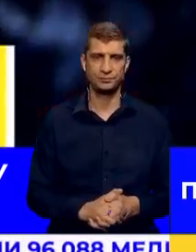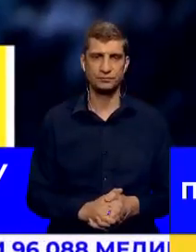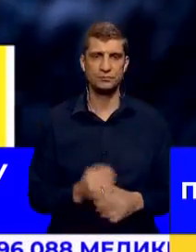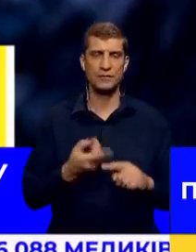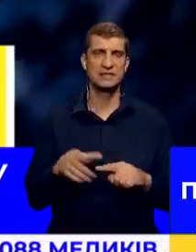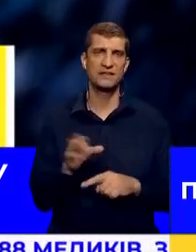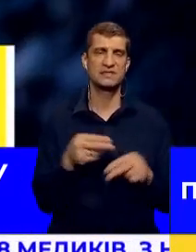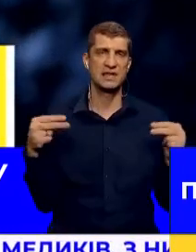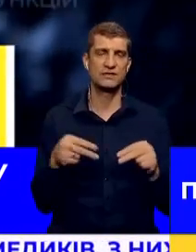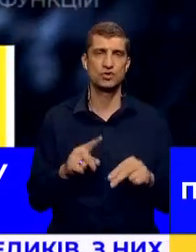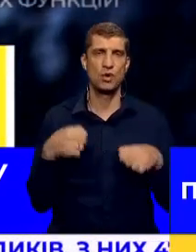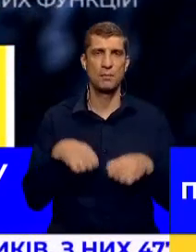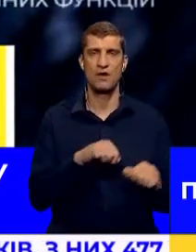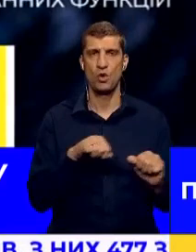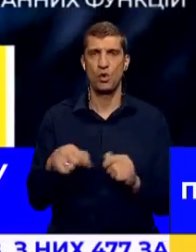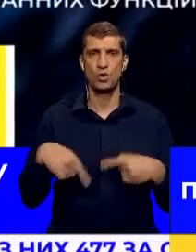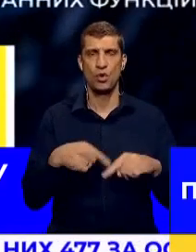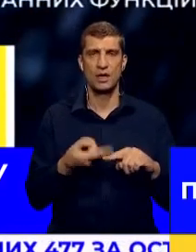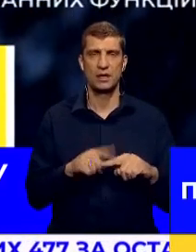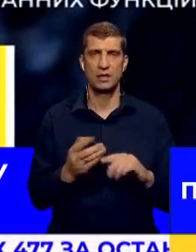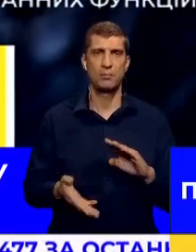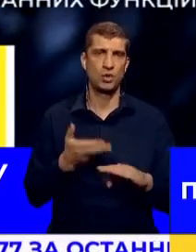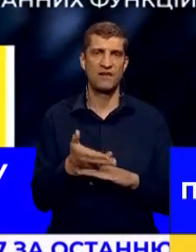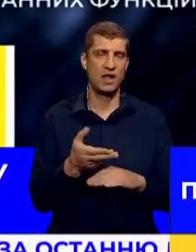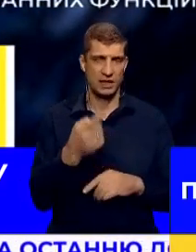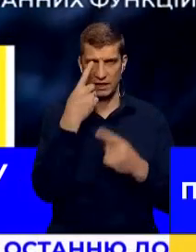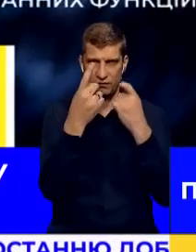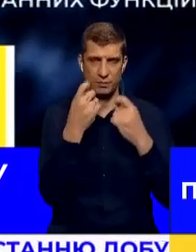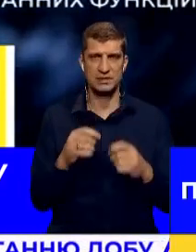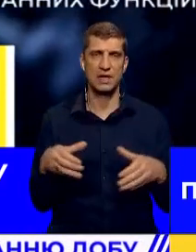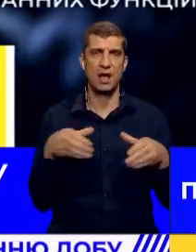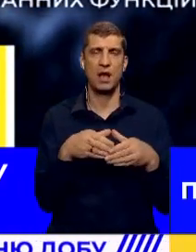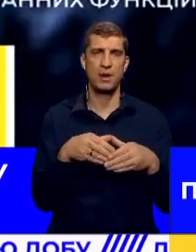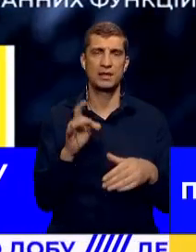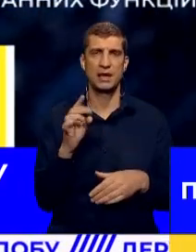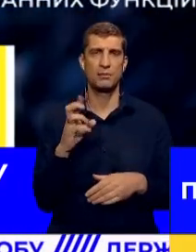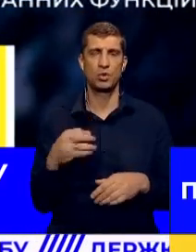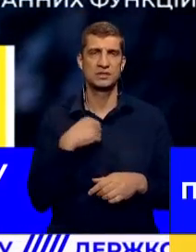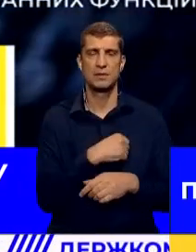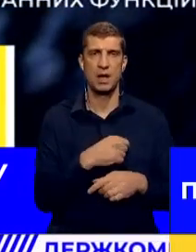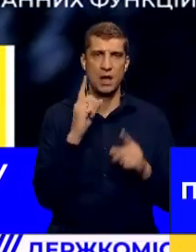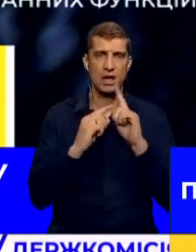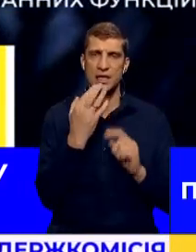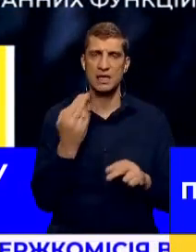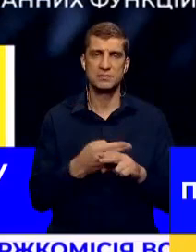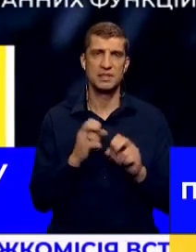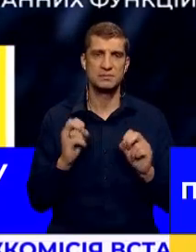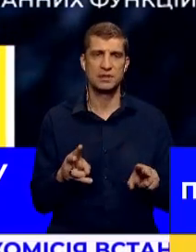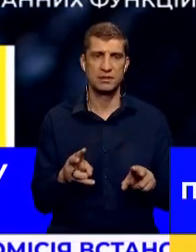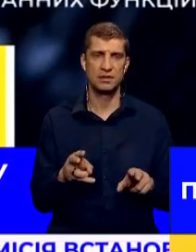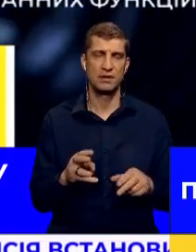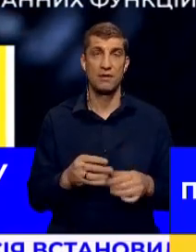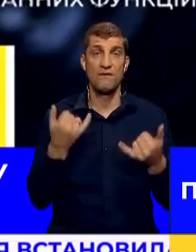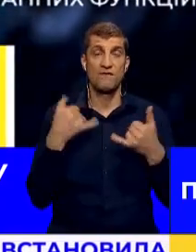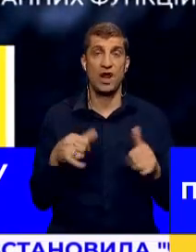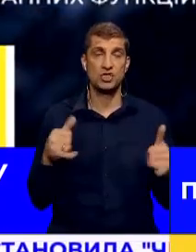Це все свідчить, що правоохоронні органи, які подавали інформацію, апарат РНБО та сама Рада нацбезпеки вражені некомпетентністю